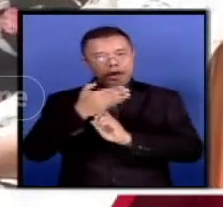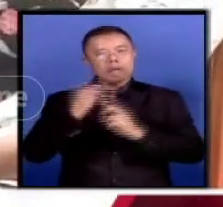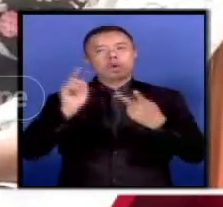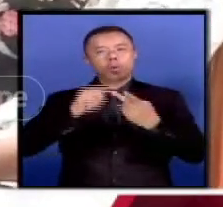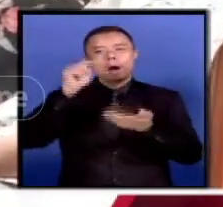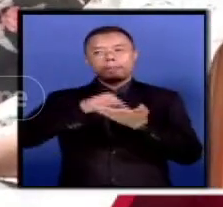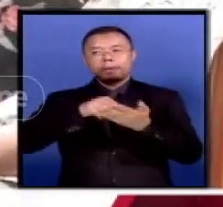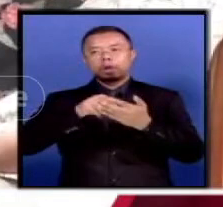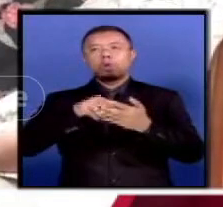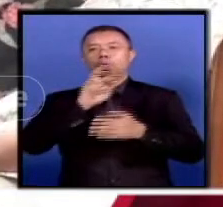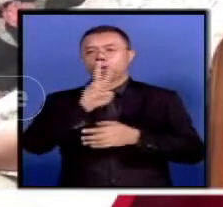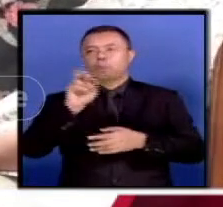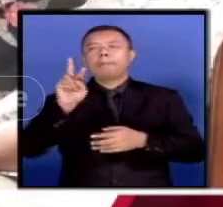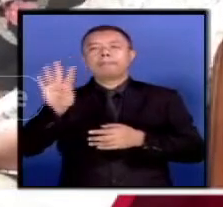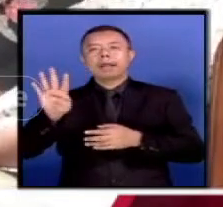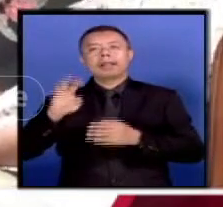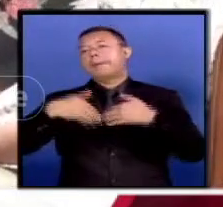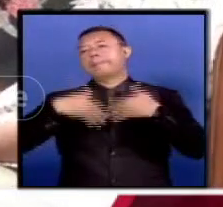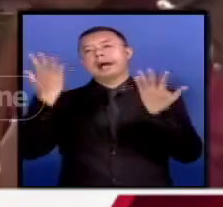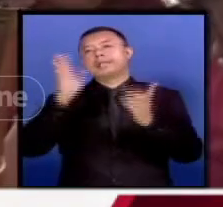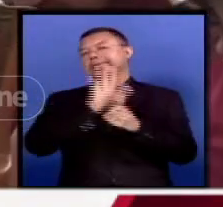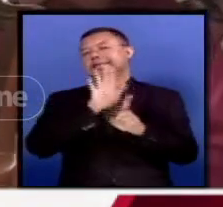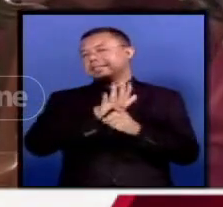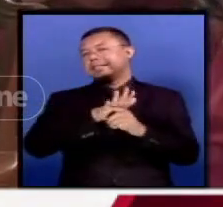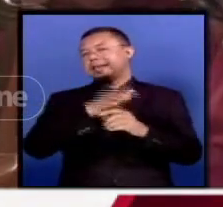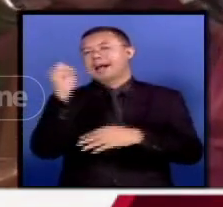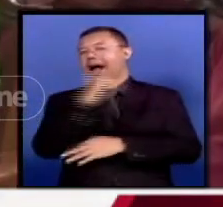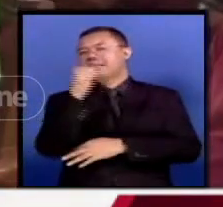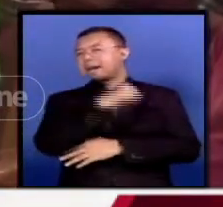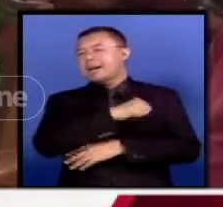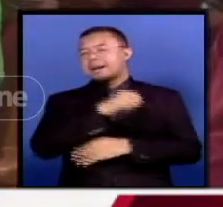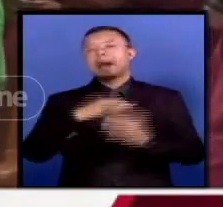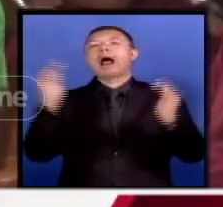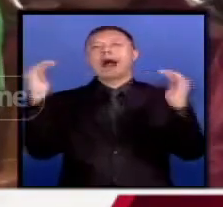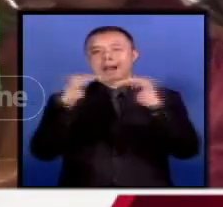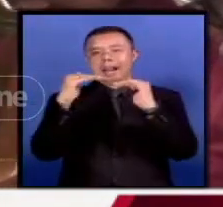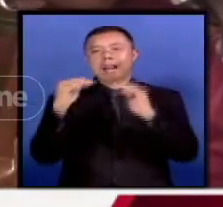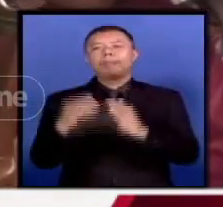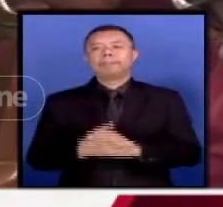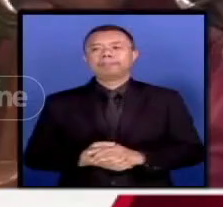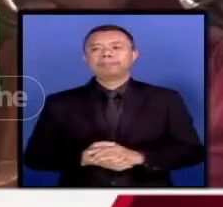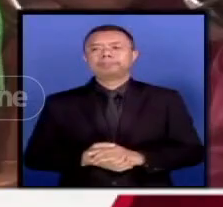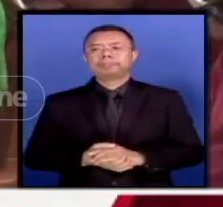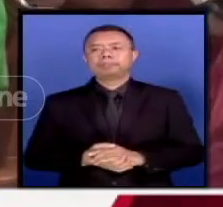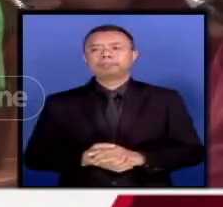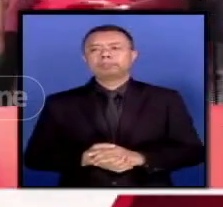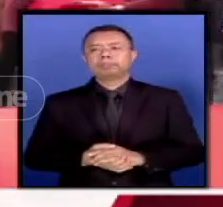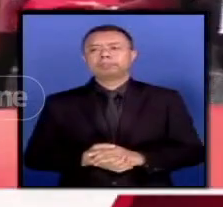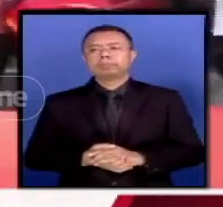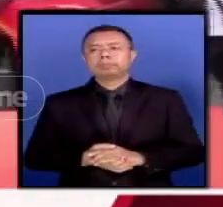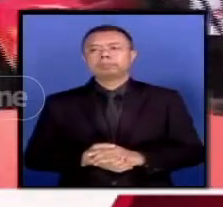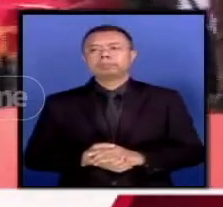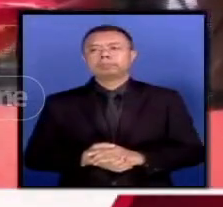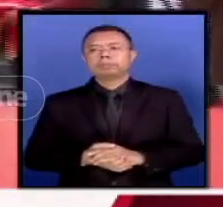pilkada serentak 2024 yang bebas diskriminasi, kekerasan, dan juga adil. Itu pada durasi jam.